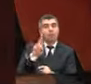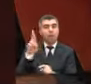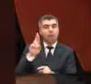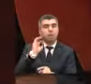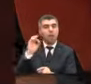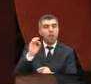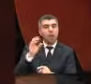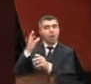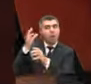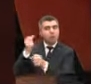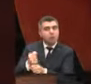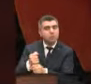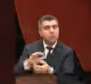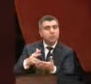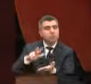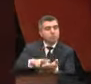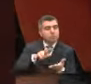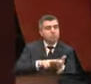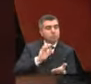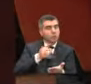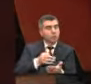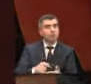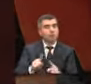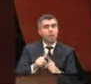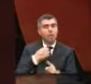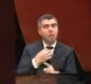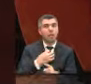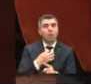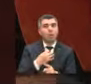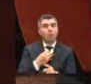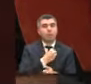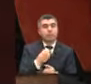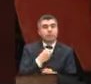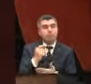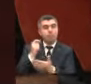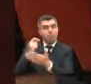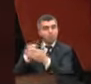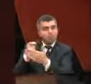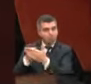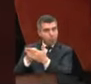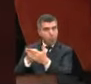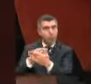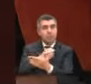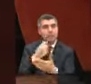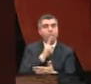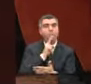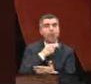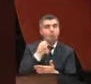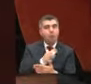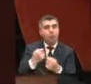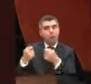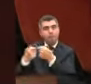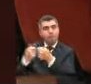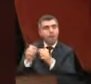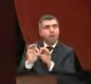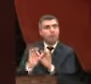الجانب. تكلمتوا على التعاون بين القطاع العام والقطاع الخاص، ماشي يعني ماشي ما كاينش، راه كاين هذا سينرجي. هناك اولا